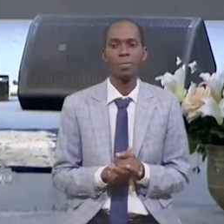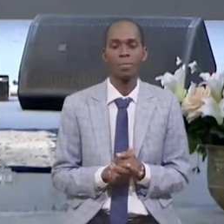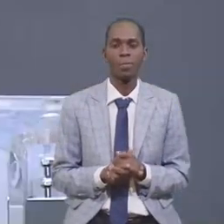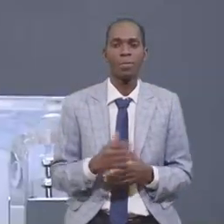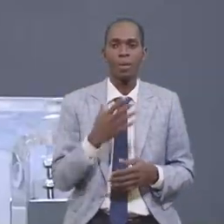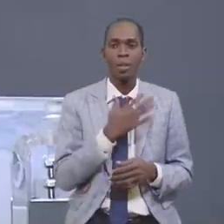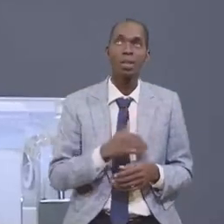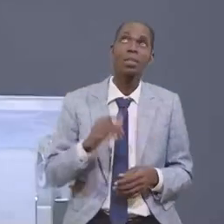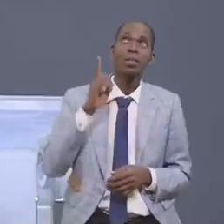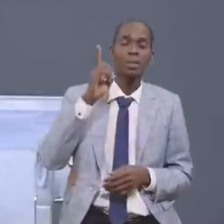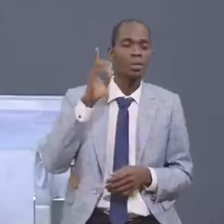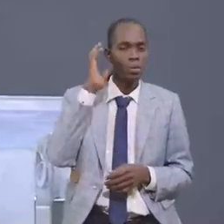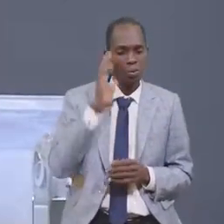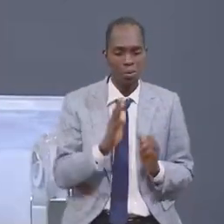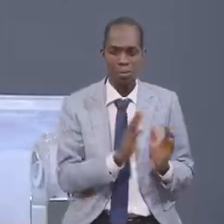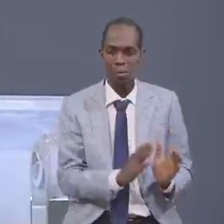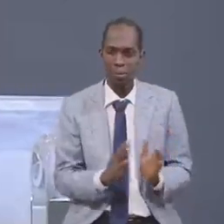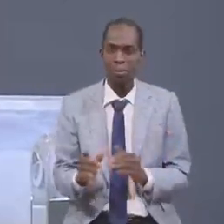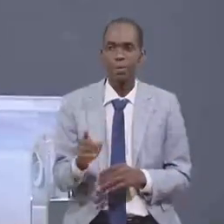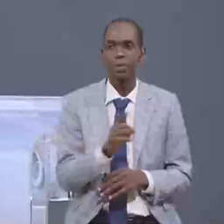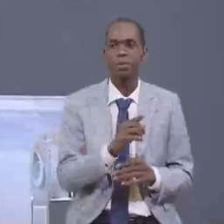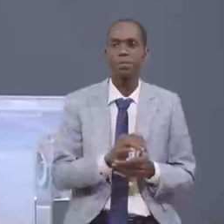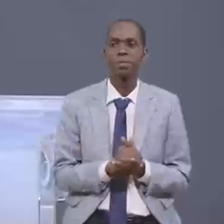et il va vous préparer